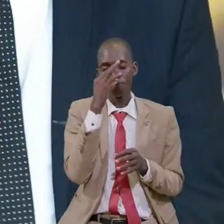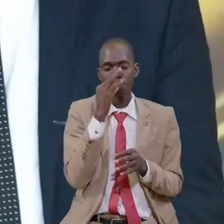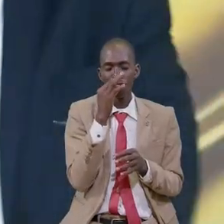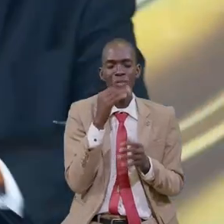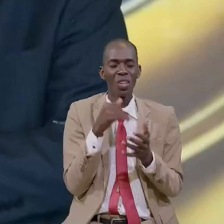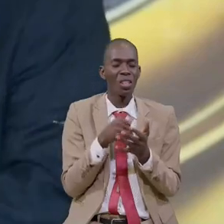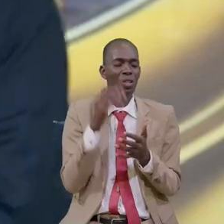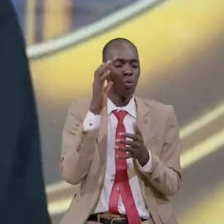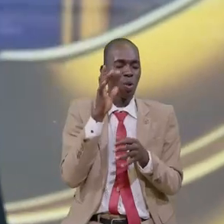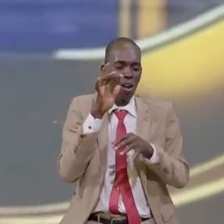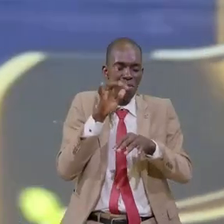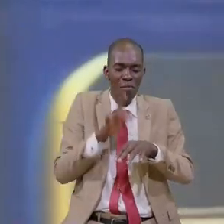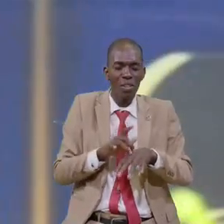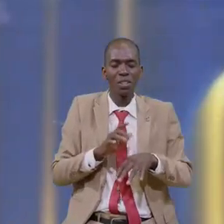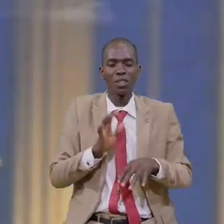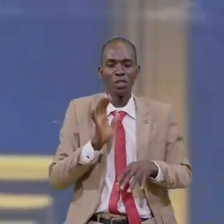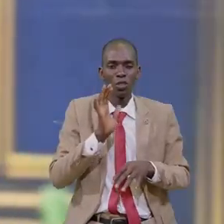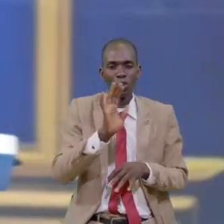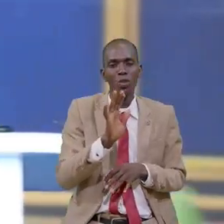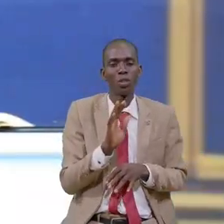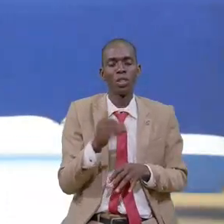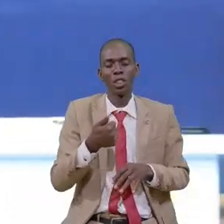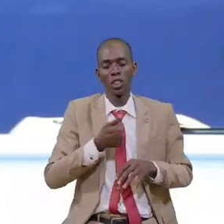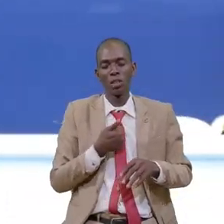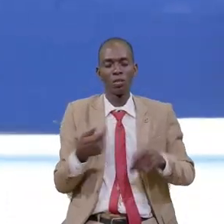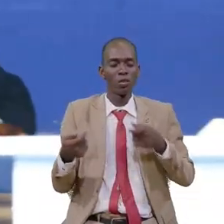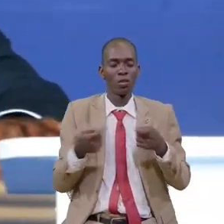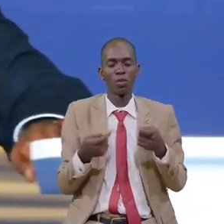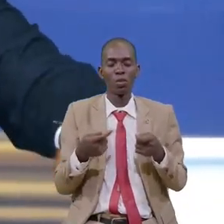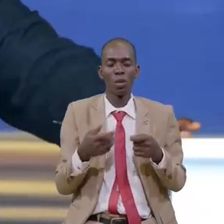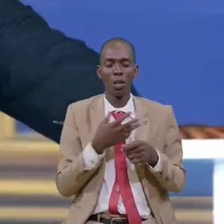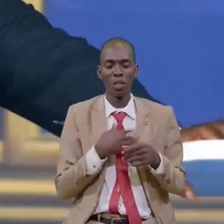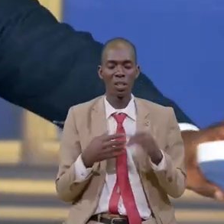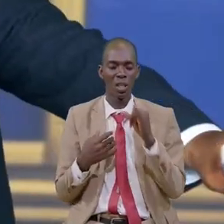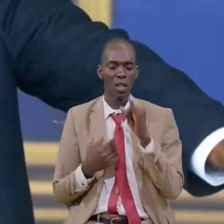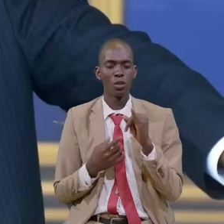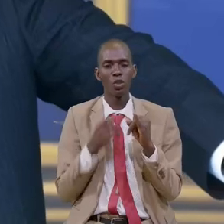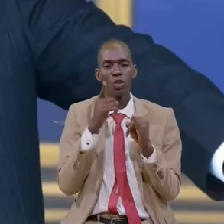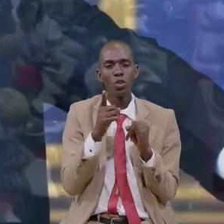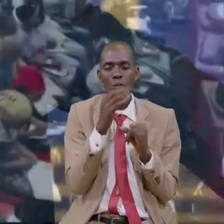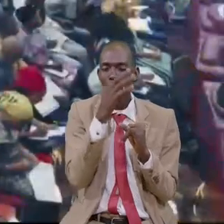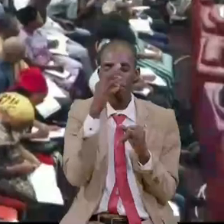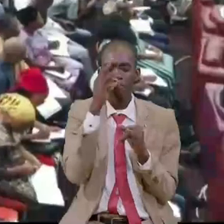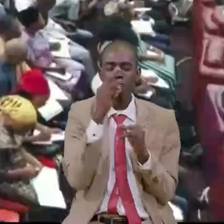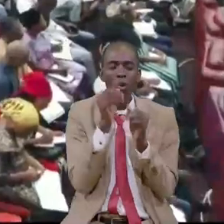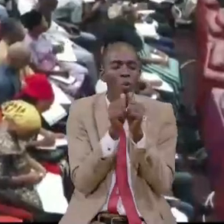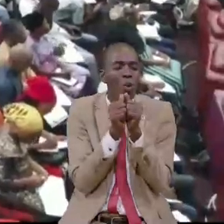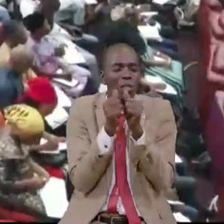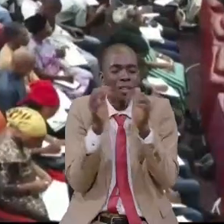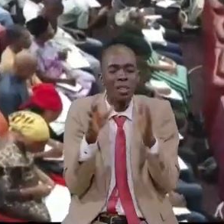va affecter ta tempérance. Ensuite, tu jeûnes sans iniquité.